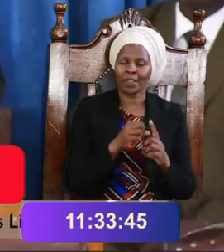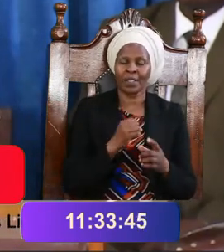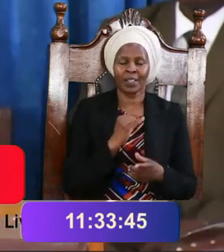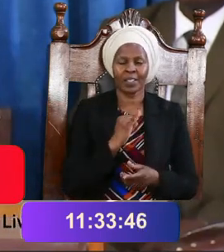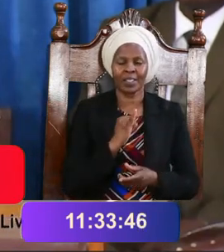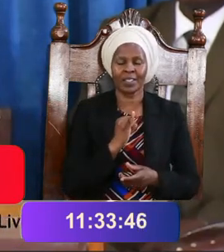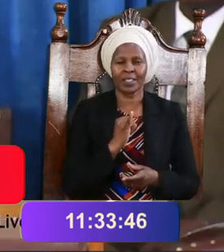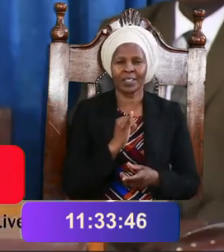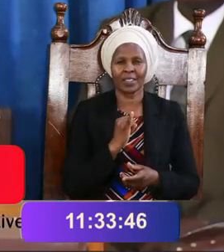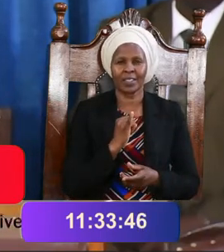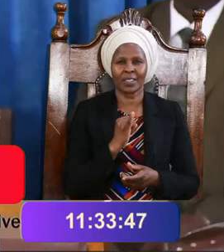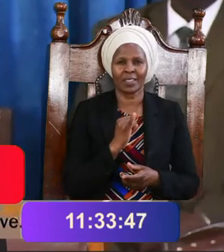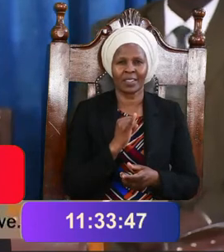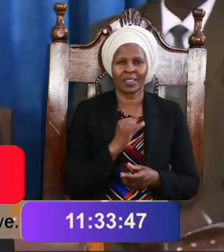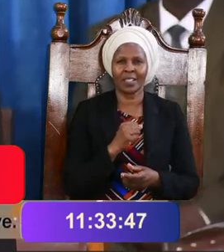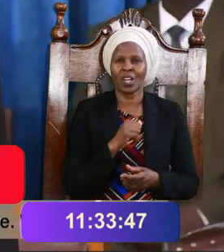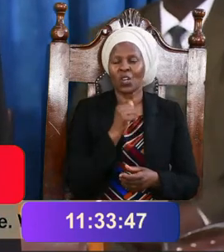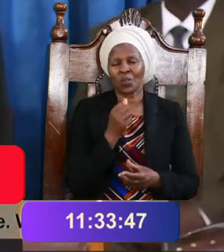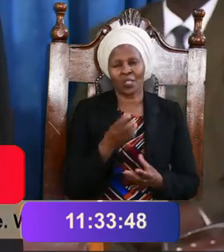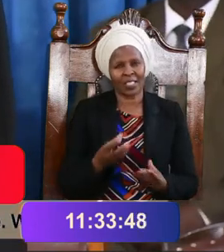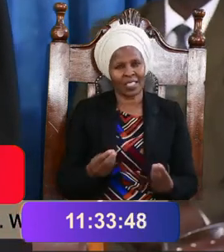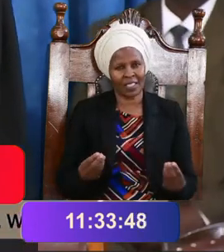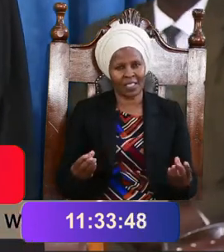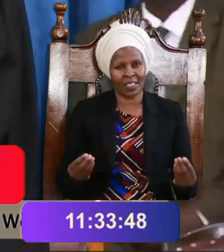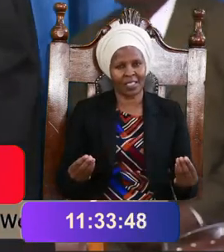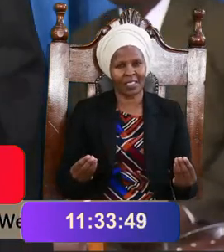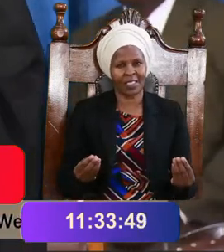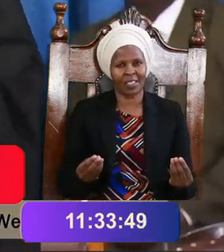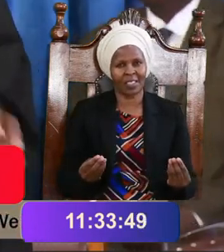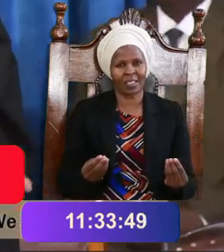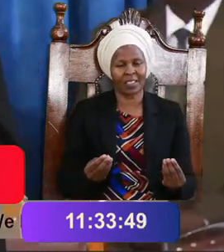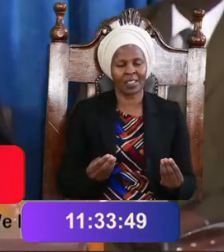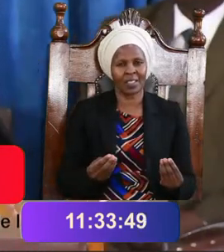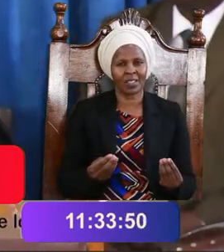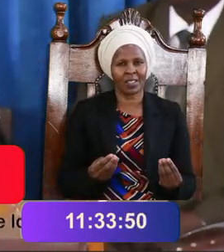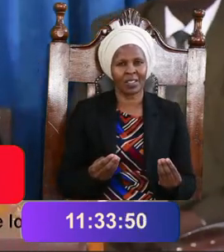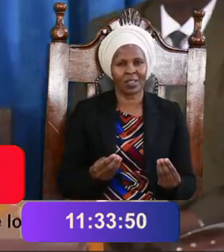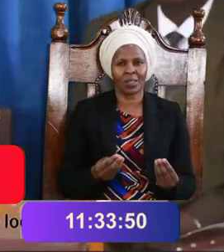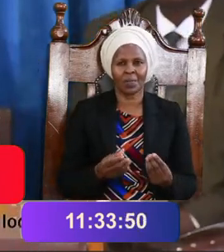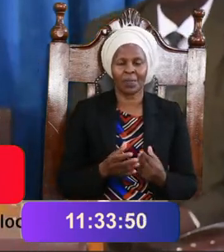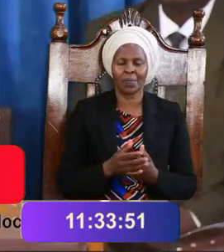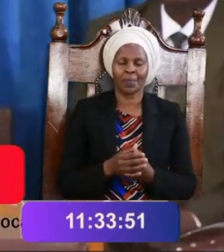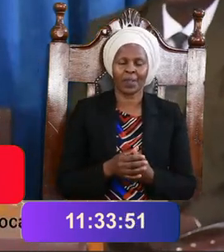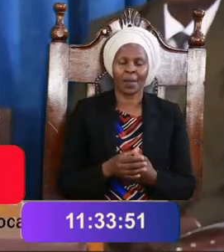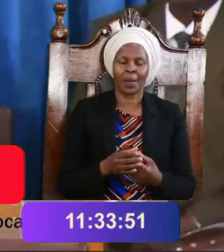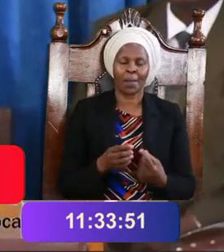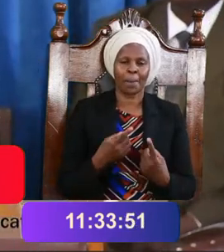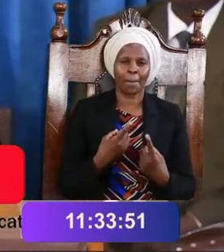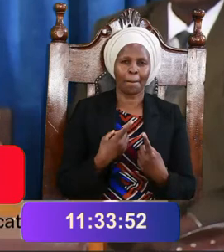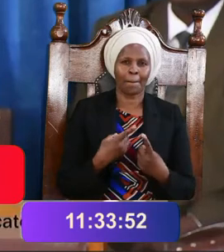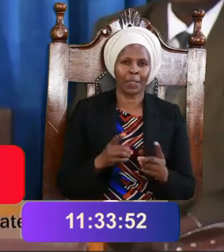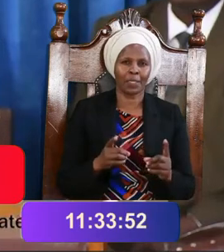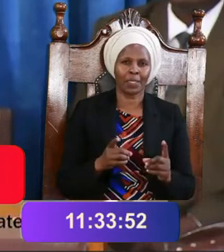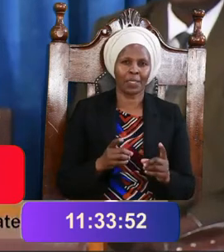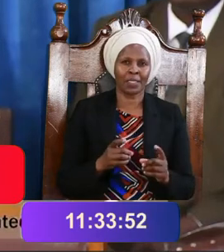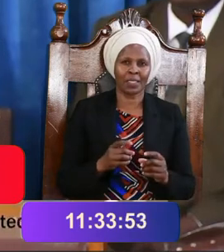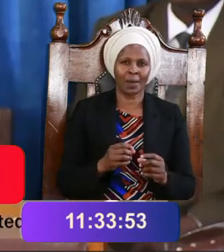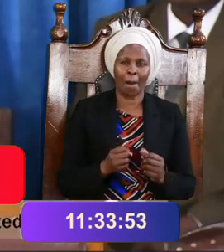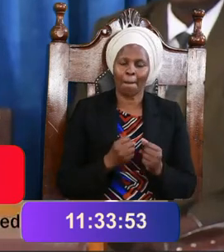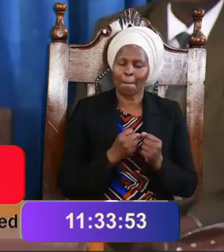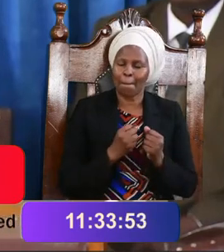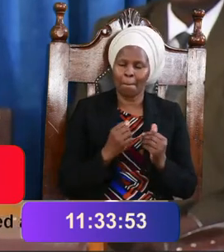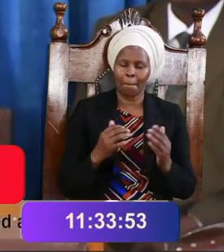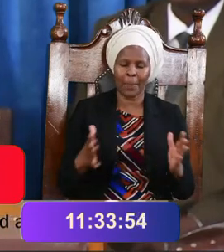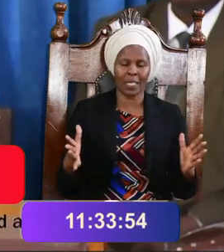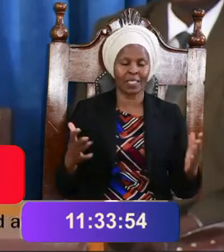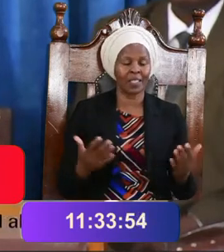ni si rahisi, na si jambo ambalo ni la kawaida tu, ni jambo ambalo ni kubwa.